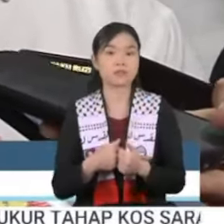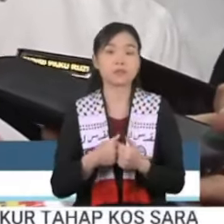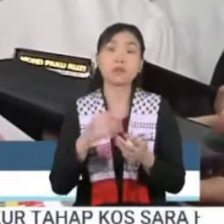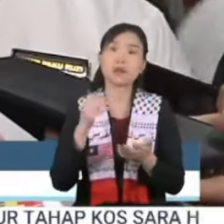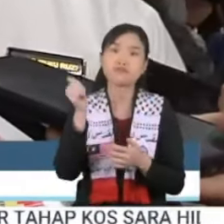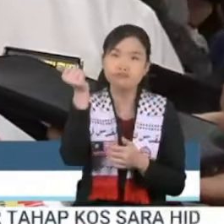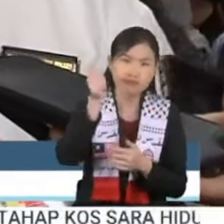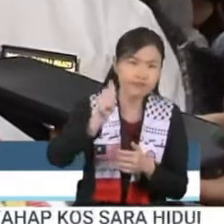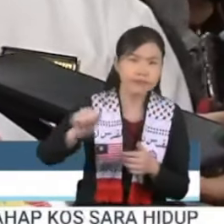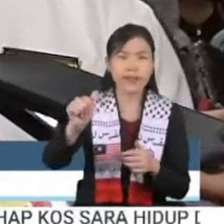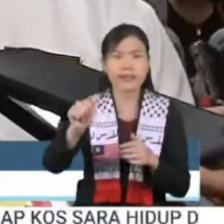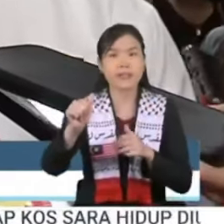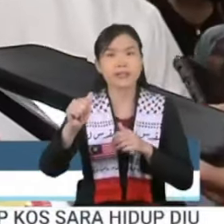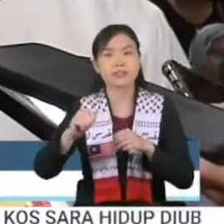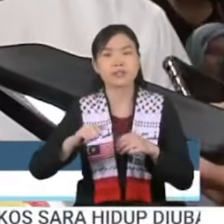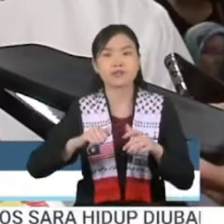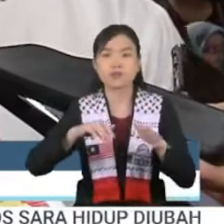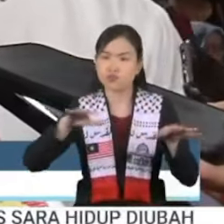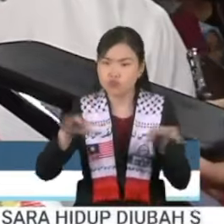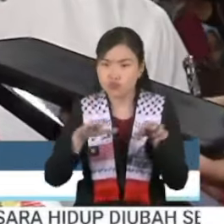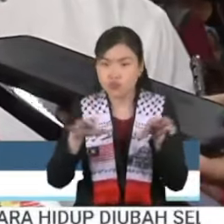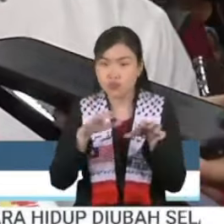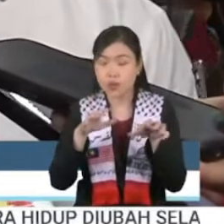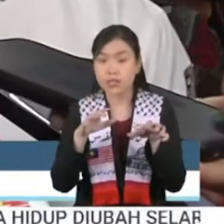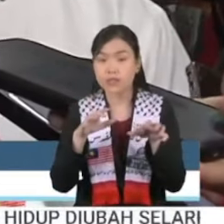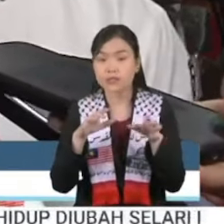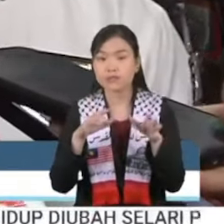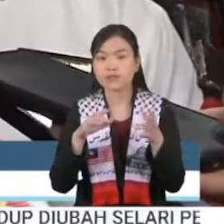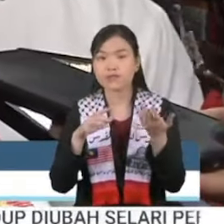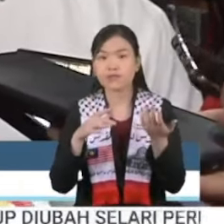apa sahaja tindakan yang kita ambil itu